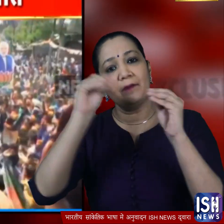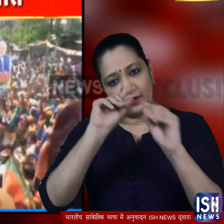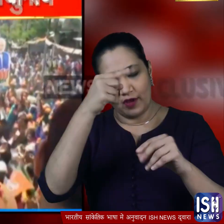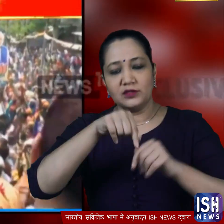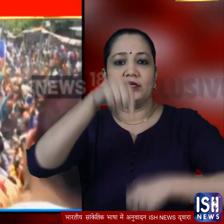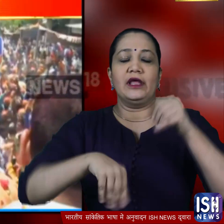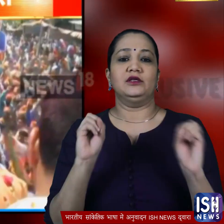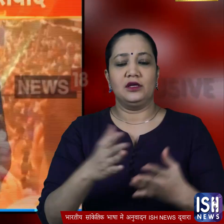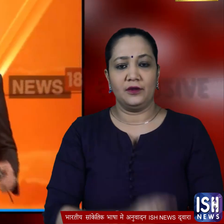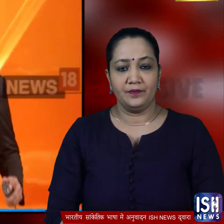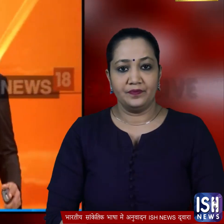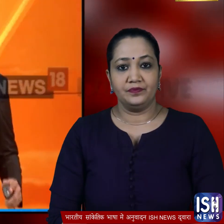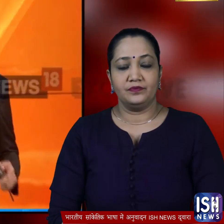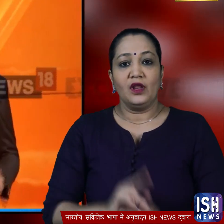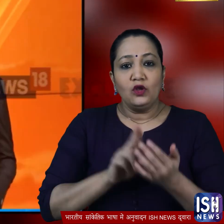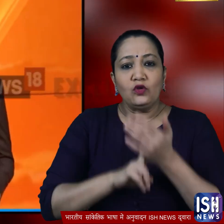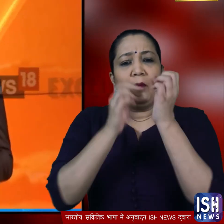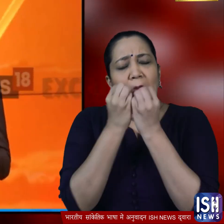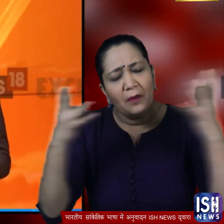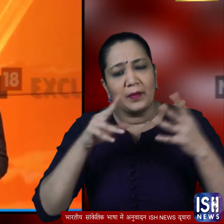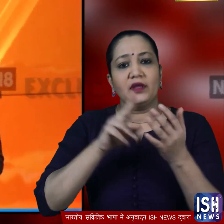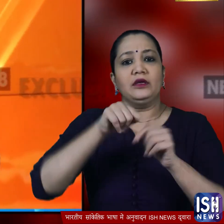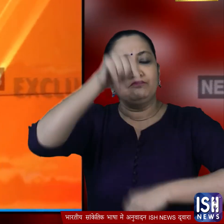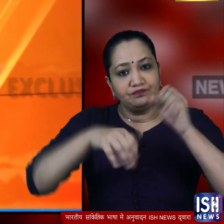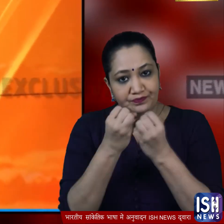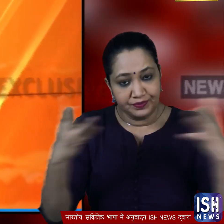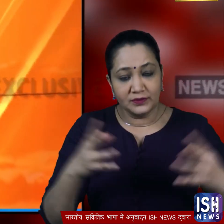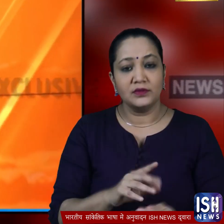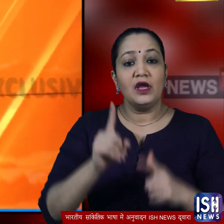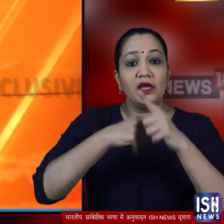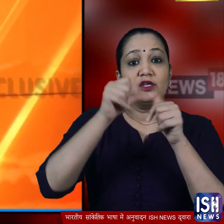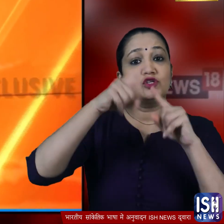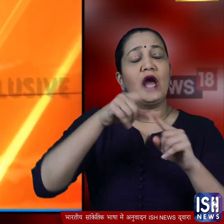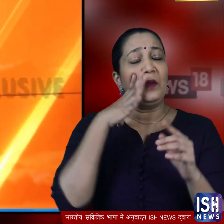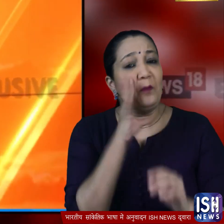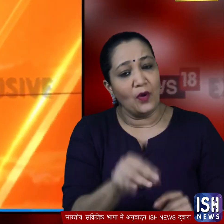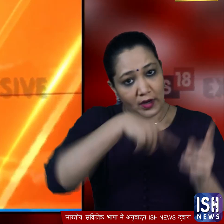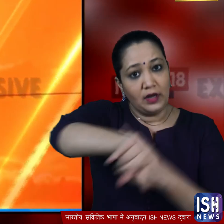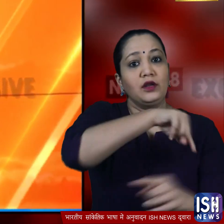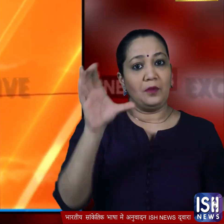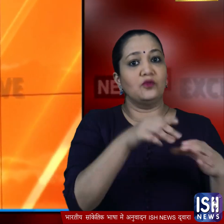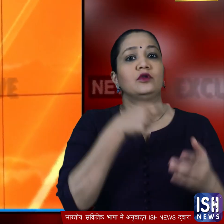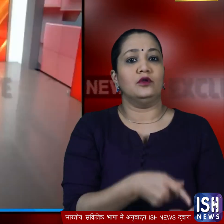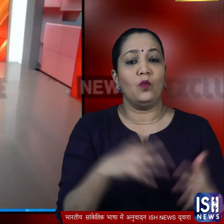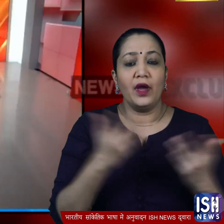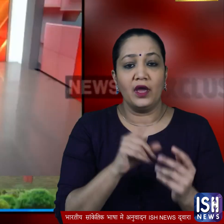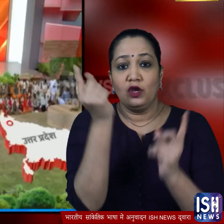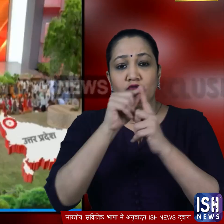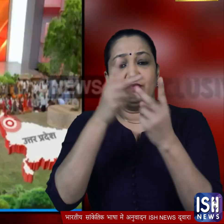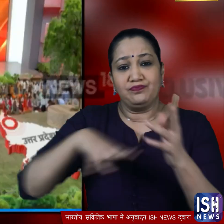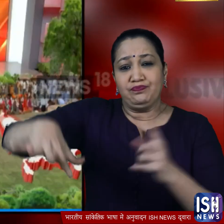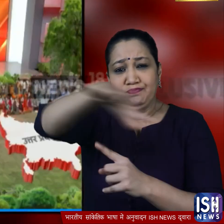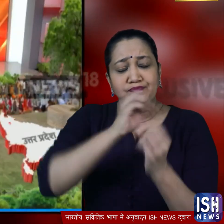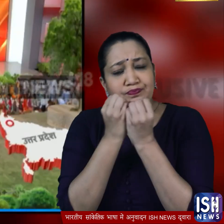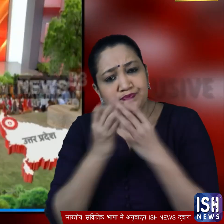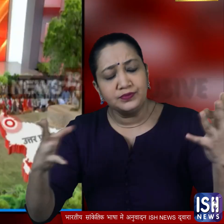चरण का मतदान होना है और इस चरण में पश्चिमी यूपी के कई सीटों पर मतदान होगा। इन सीटों पर जाट समुदाय के वोटर अहम माने जाते हैं, क्योंकि यूपी